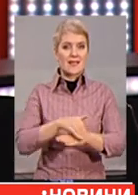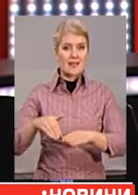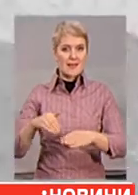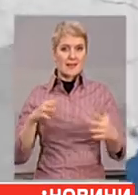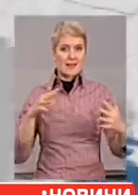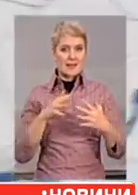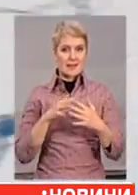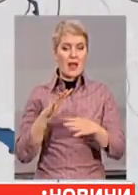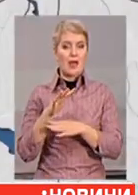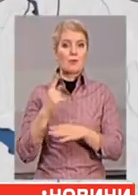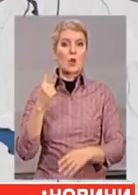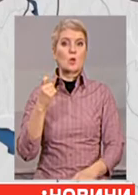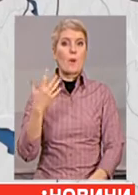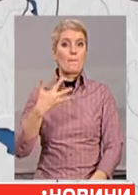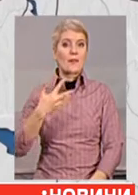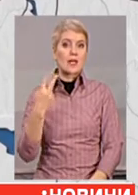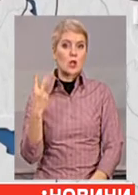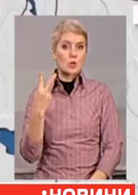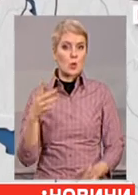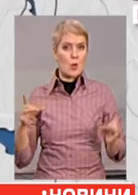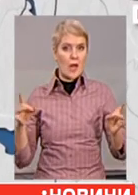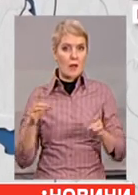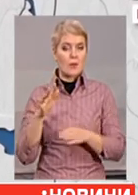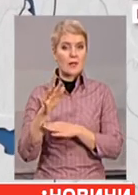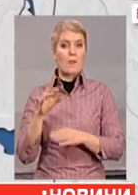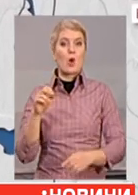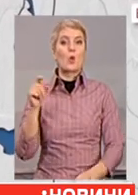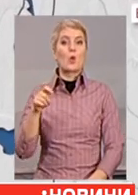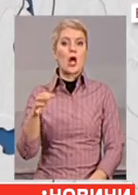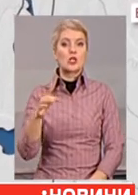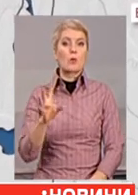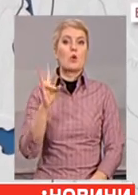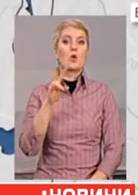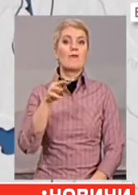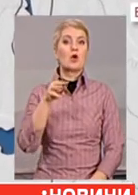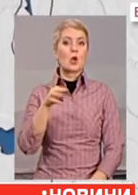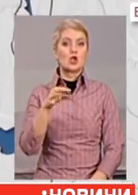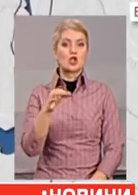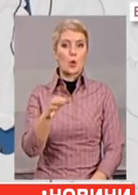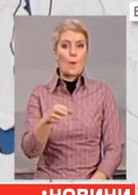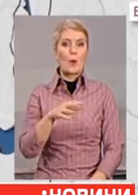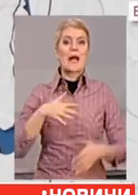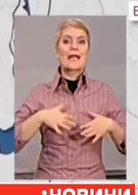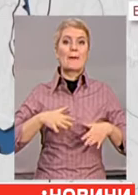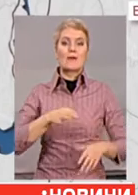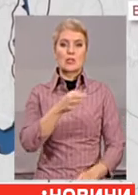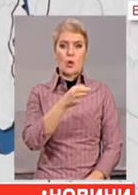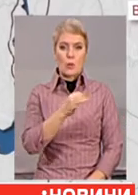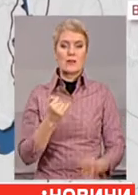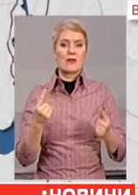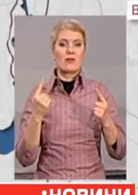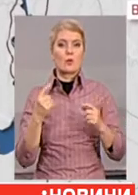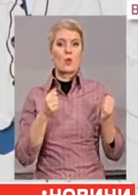Артилерія 152-го калібру гатила по Луганському, Новотошківському і Кримському. З мінометів, гранатометів та